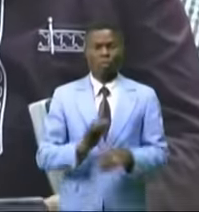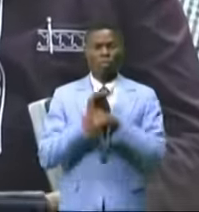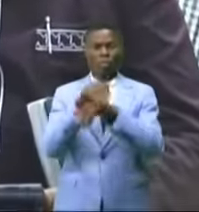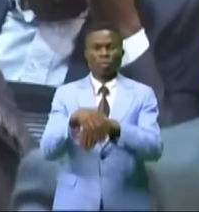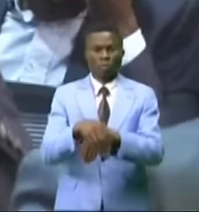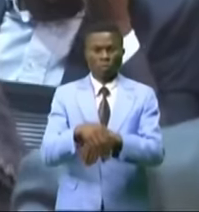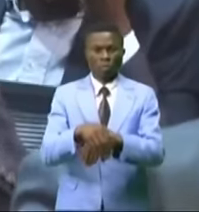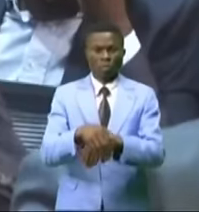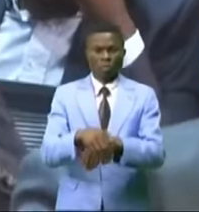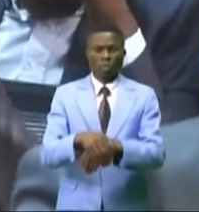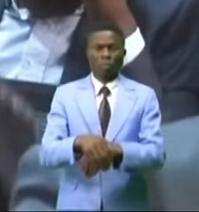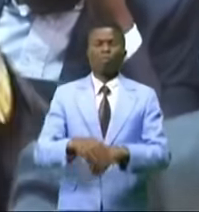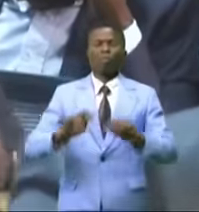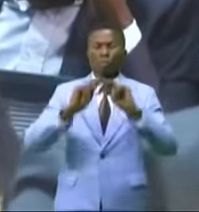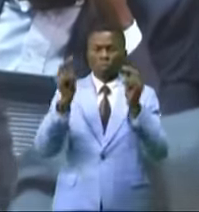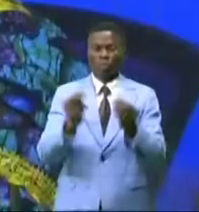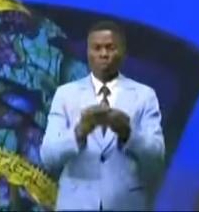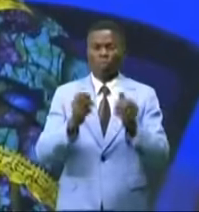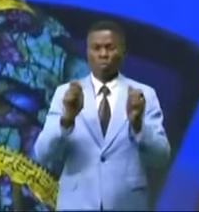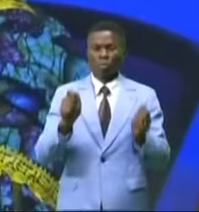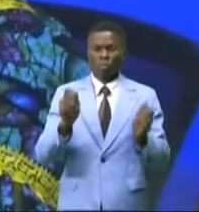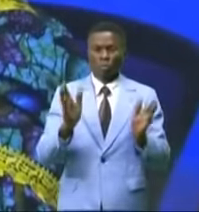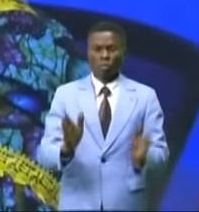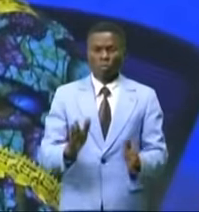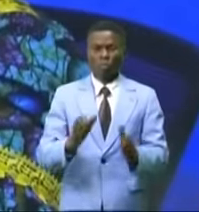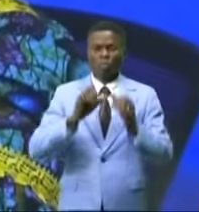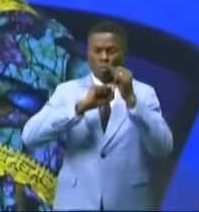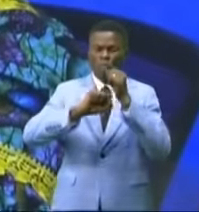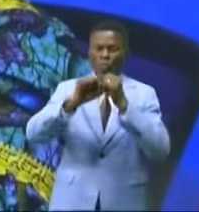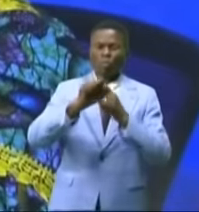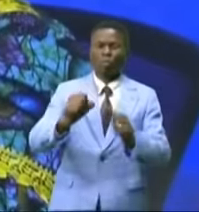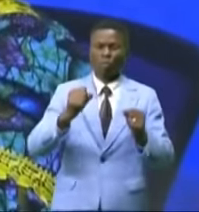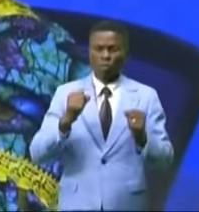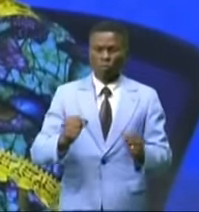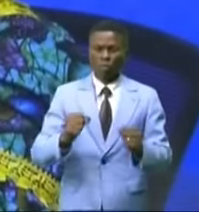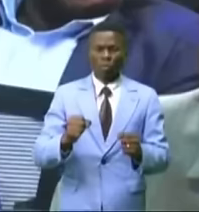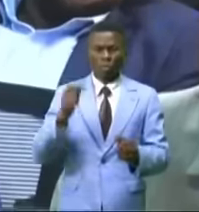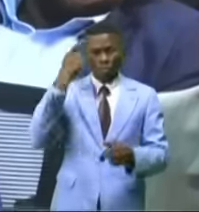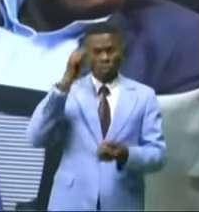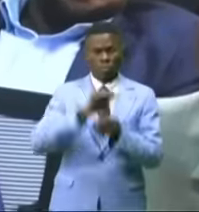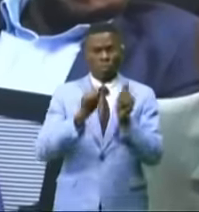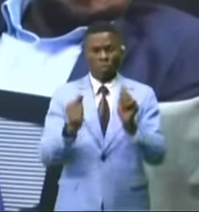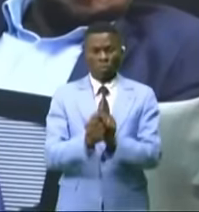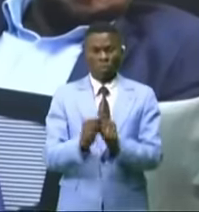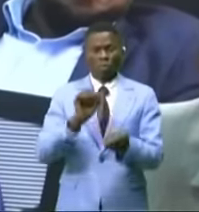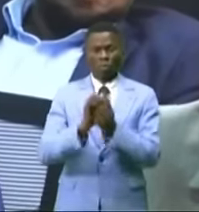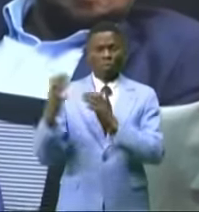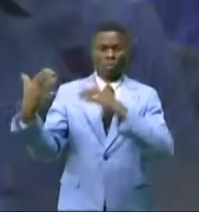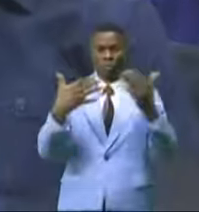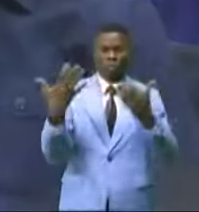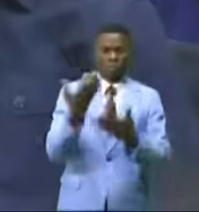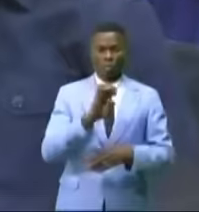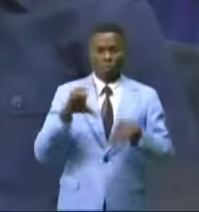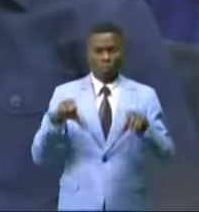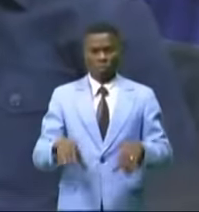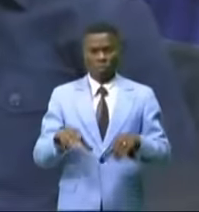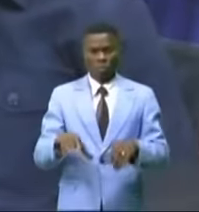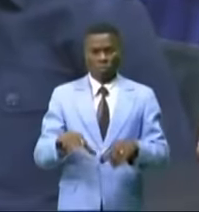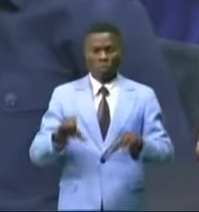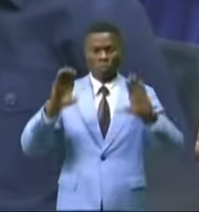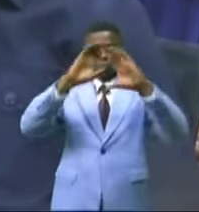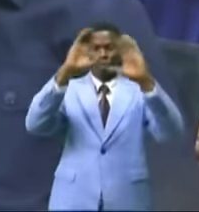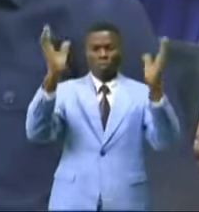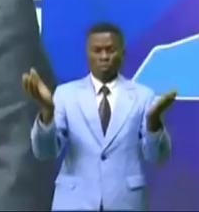de ses chevaliers de la plume pour une forte mobilisation au sujet du génocide congolais oublié par la communauté